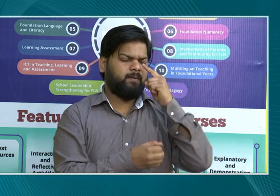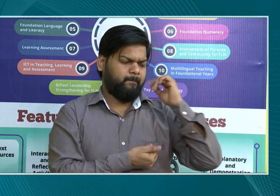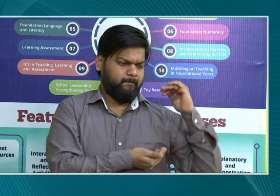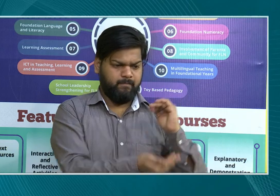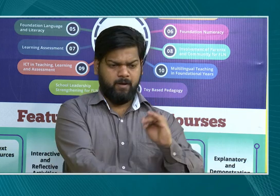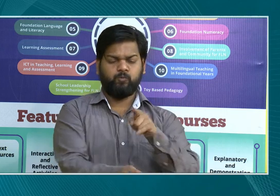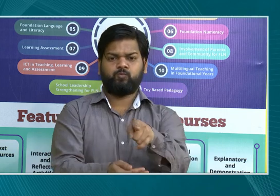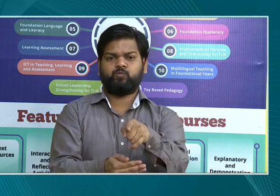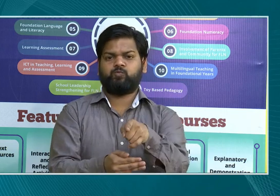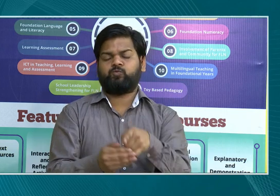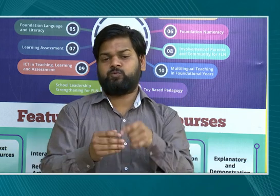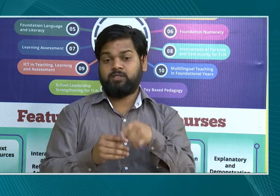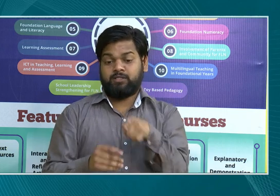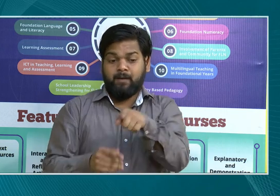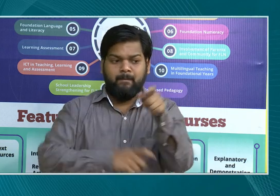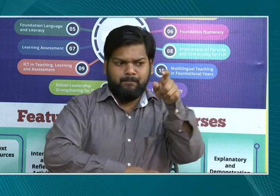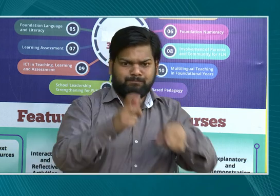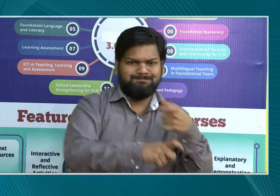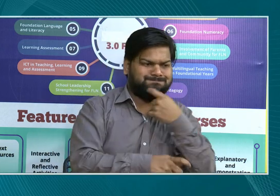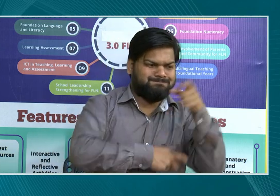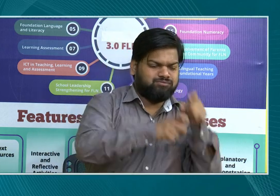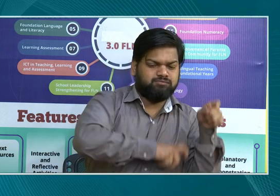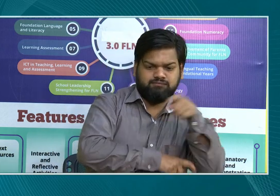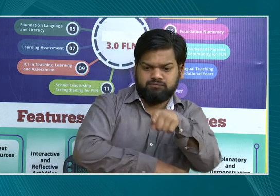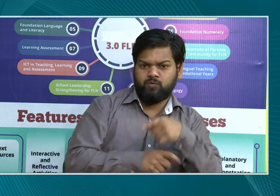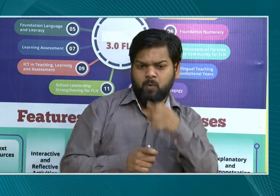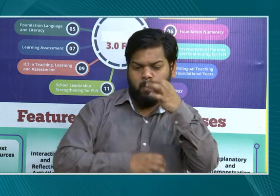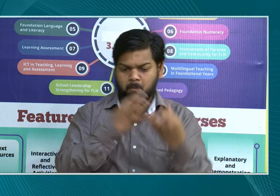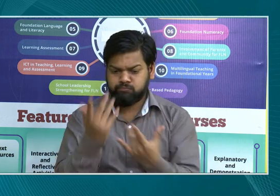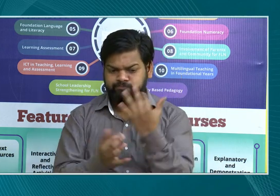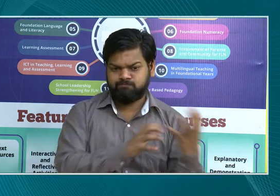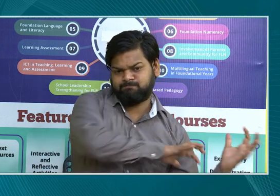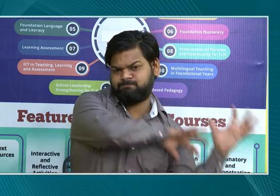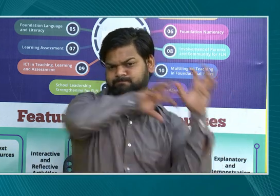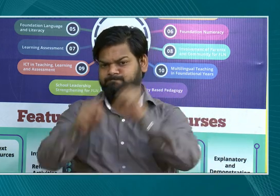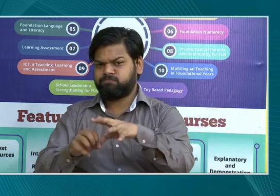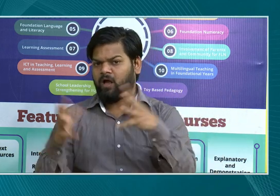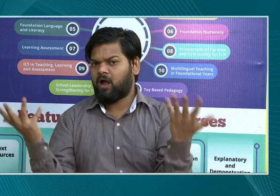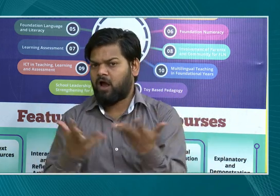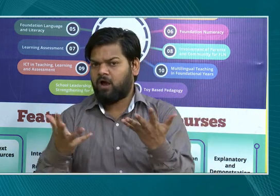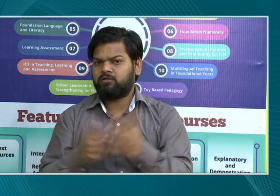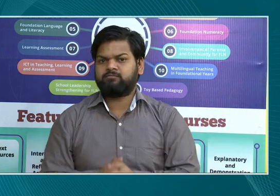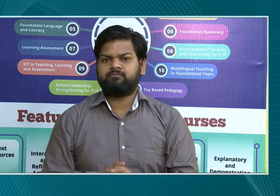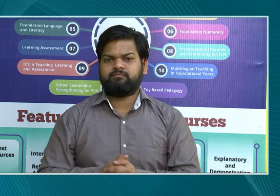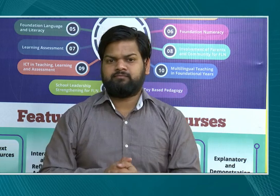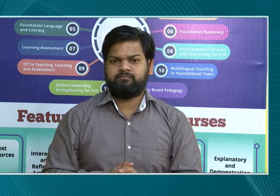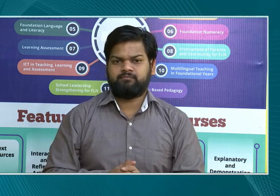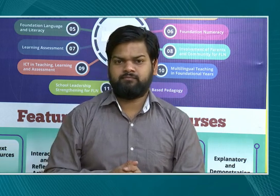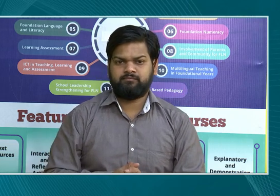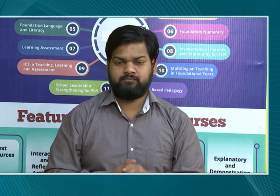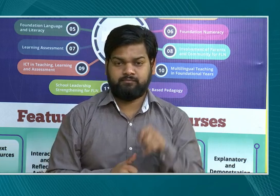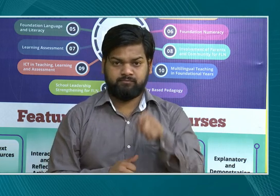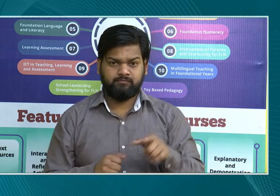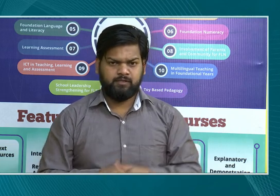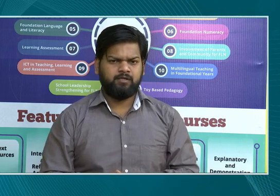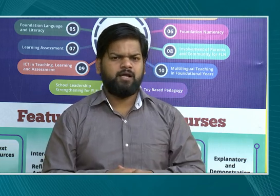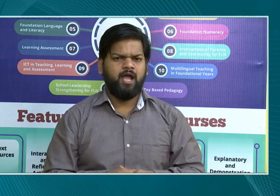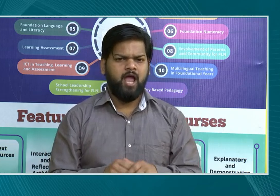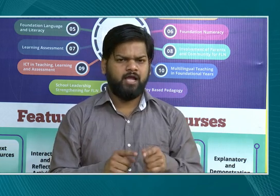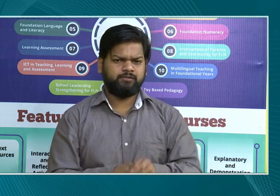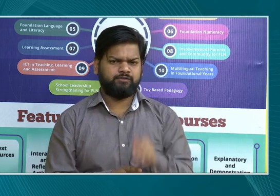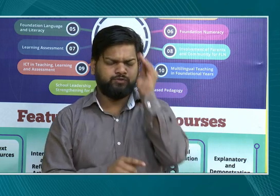एक सत्य घटना है क्योंकि बालकों का प्रतिनिधित्व करने वाली उसे देवी महीना के बारे में इसमें एक खबर के रूप में प्रस्तुत